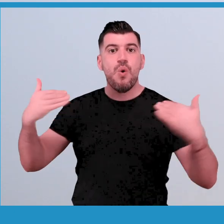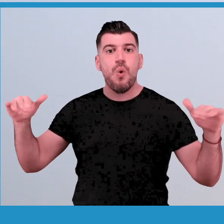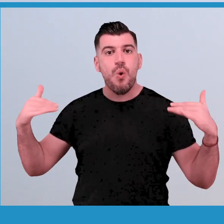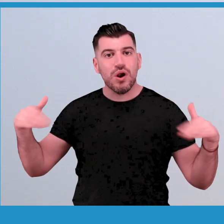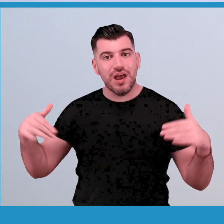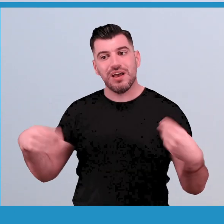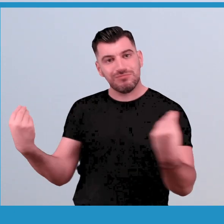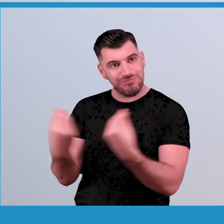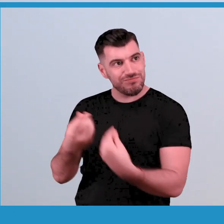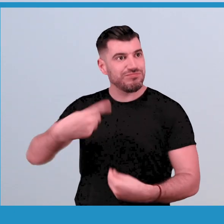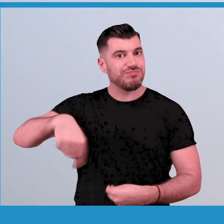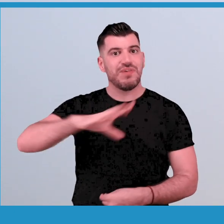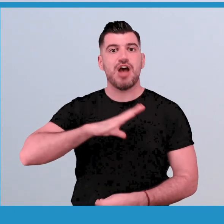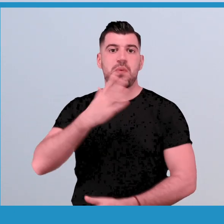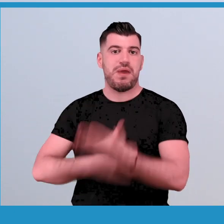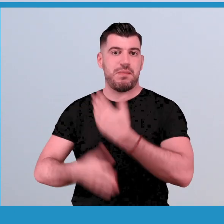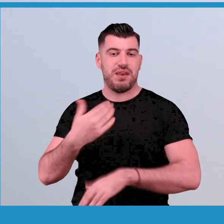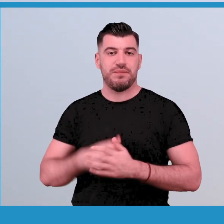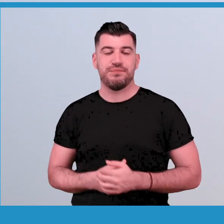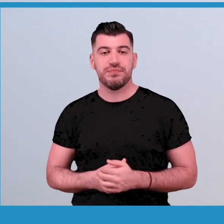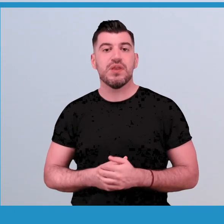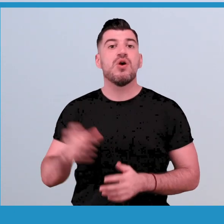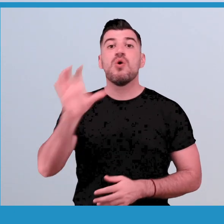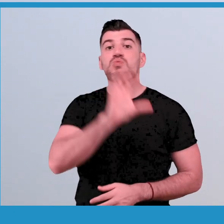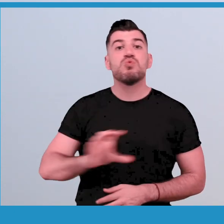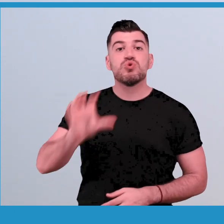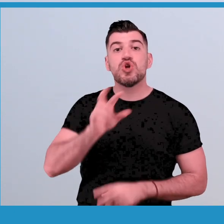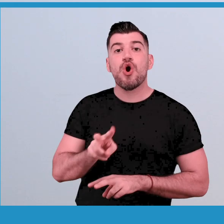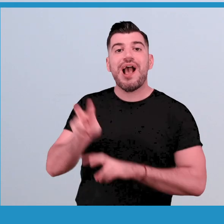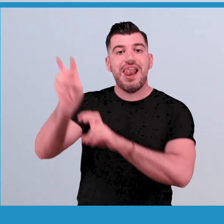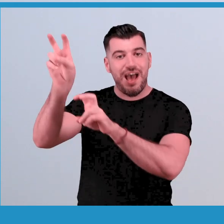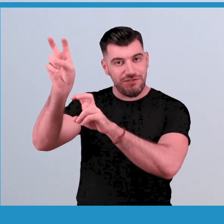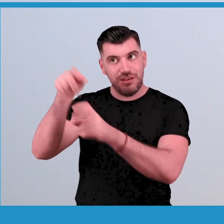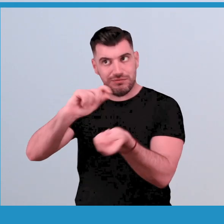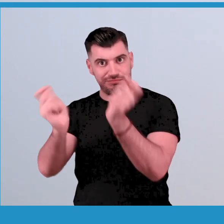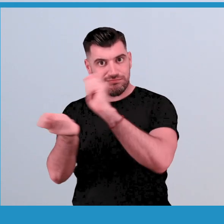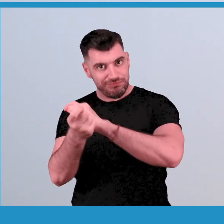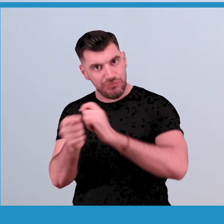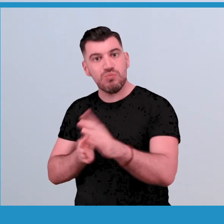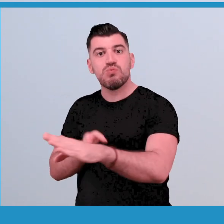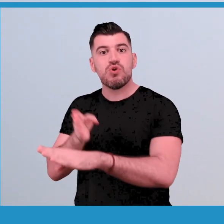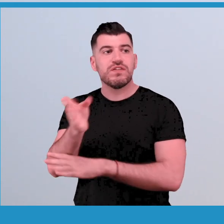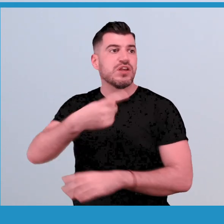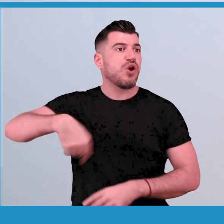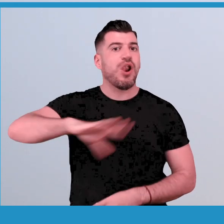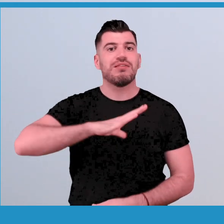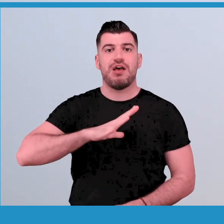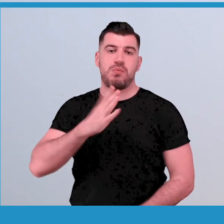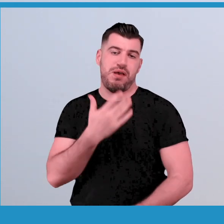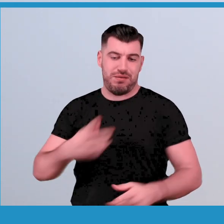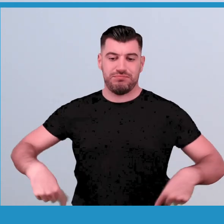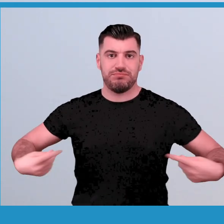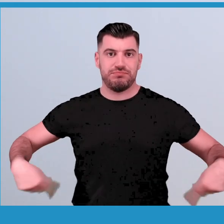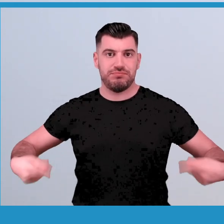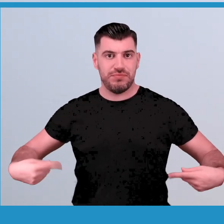γυμναστικής. Επίσης, το Δημοτικό Μουσείο Καλαβρίτων Ολοκαυτώματος έγινε προσβάσιμο για άτομα με κινητική βλάβη